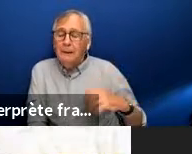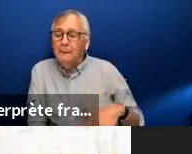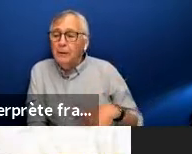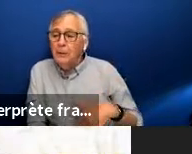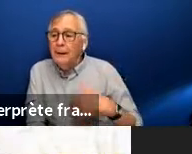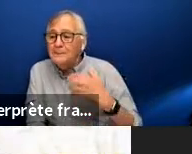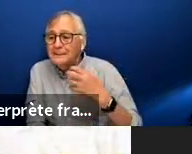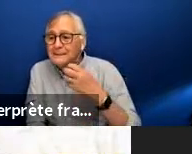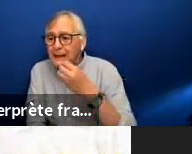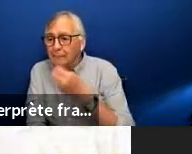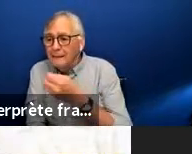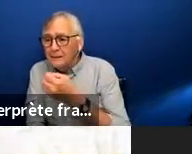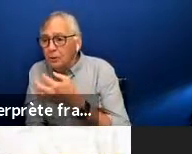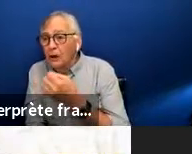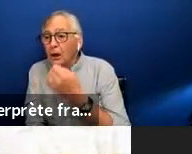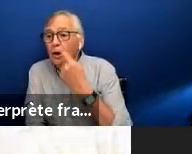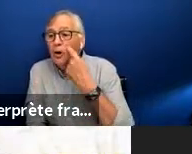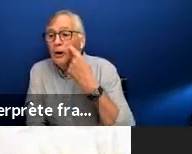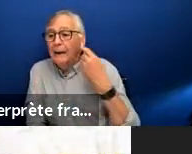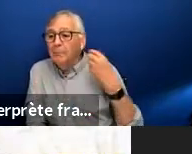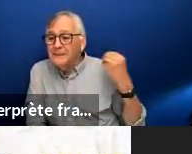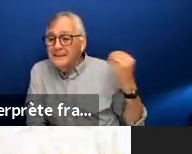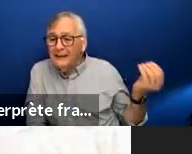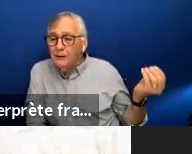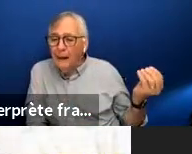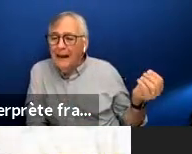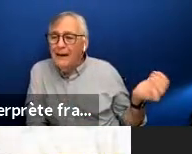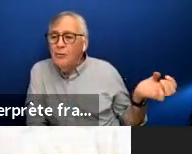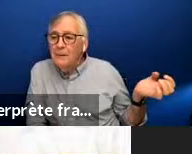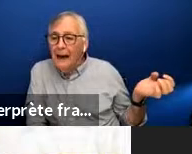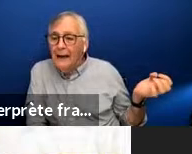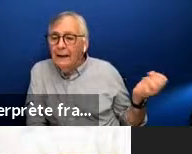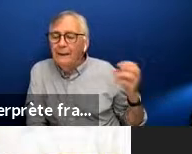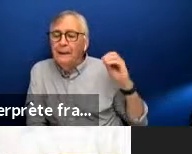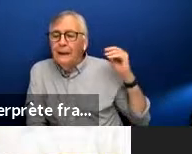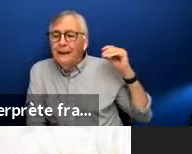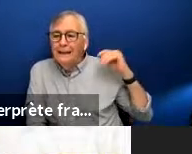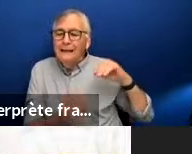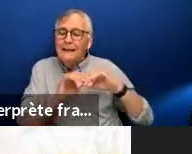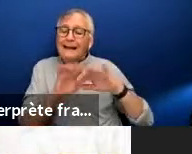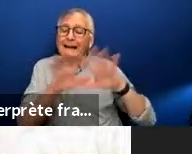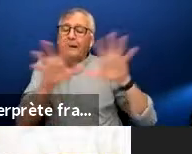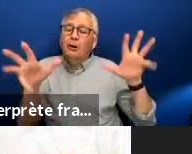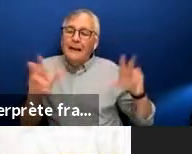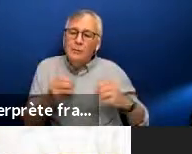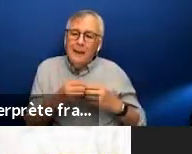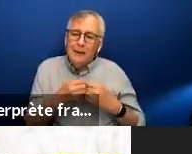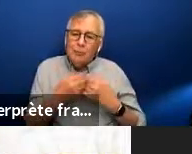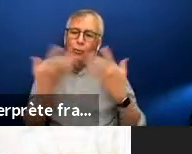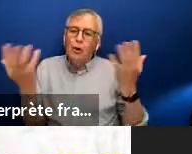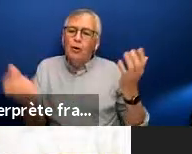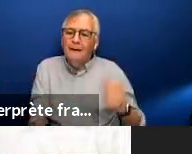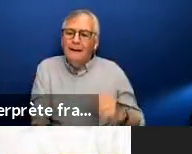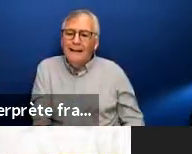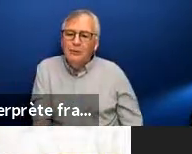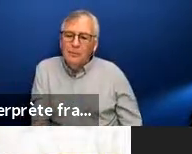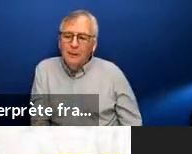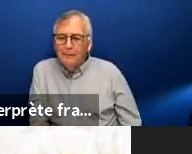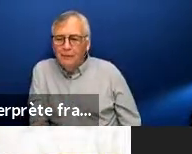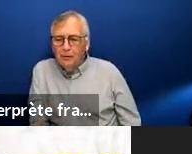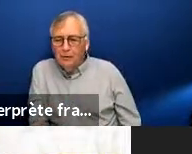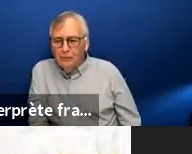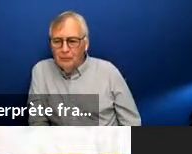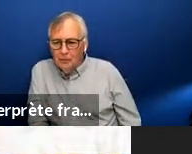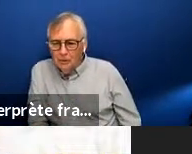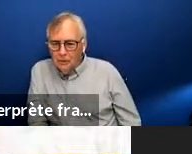gyrophare qui permet que même si la personne ne regarde pas directement la lumière, bien, l'éclat de la lumière ou le reflet de la